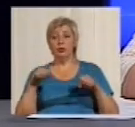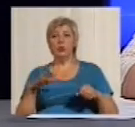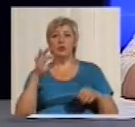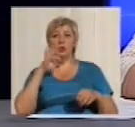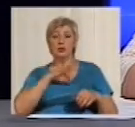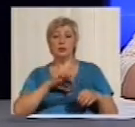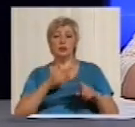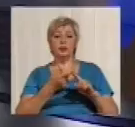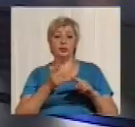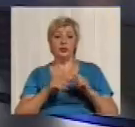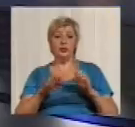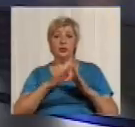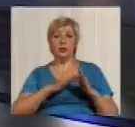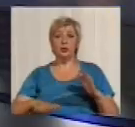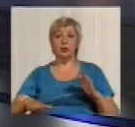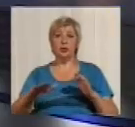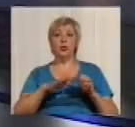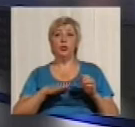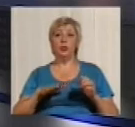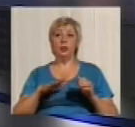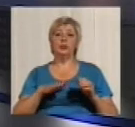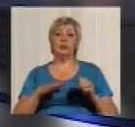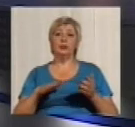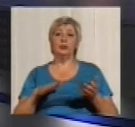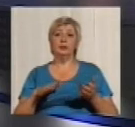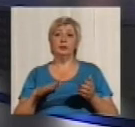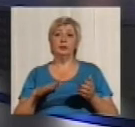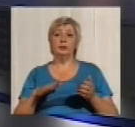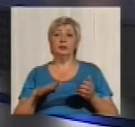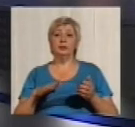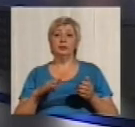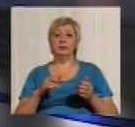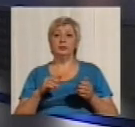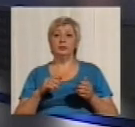цю територію, ну,